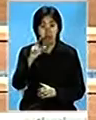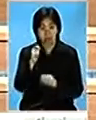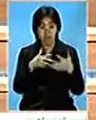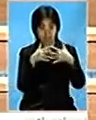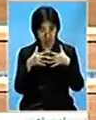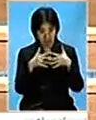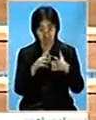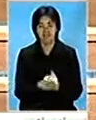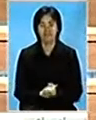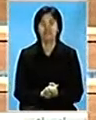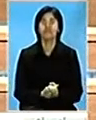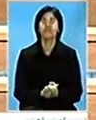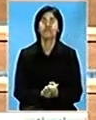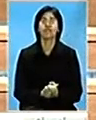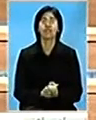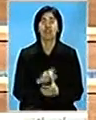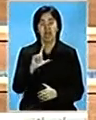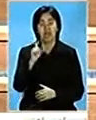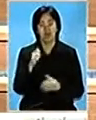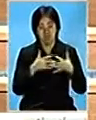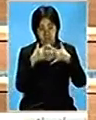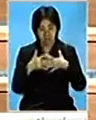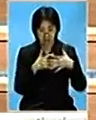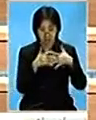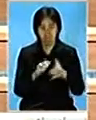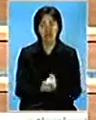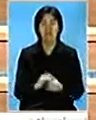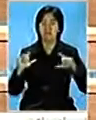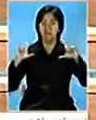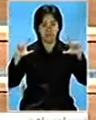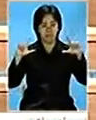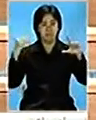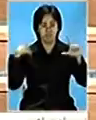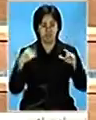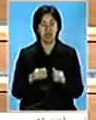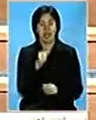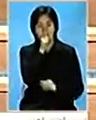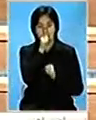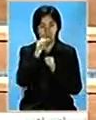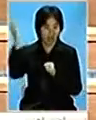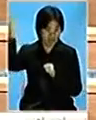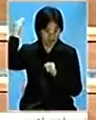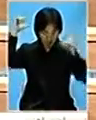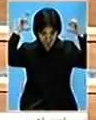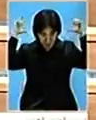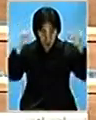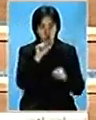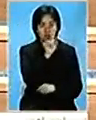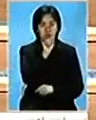ครับที่ลาสเวกัสท่านประธานแล้วติดป้ายไว้หลังเวทีเลยครับว่าจุดๆๆ